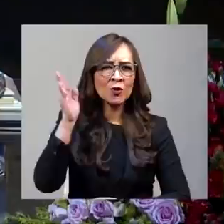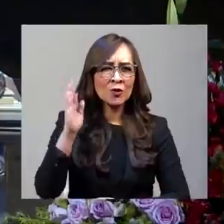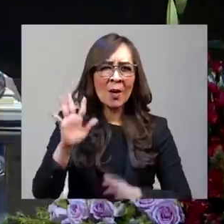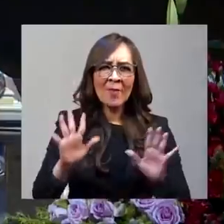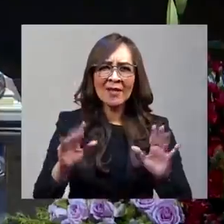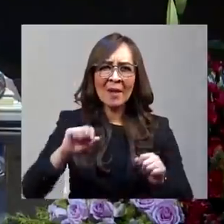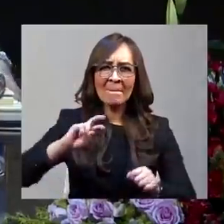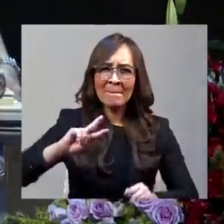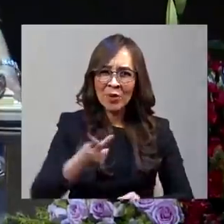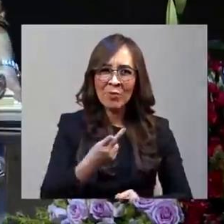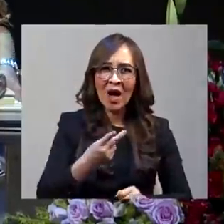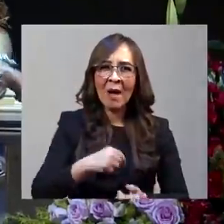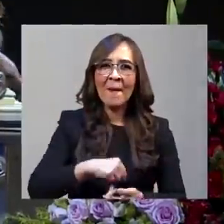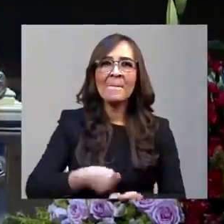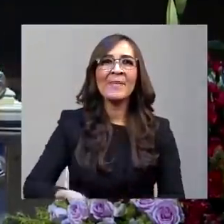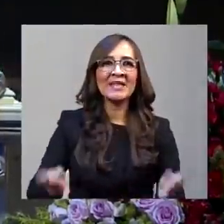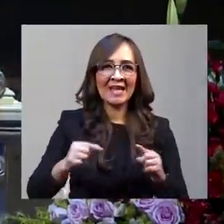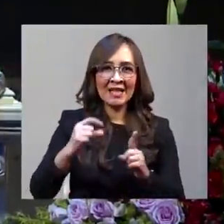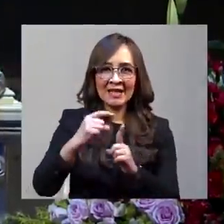Parno.